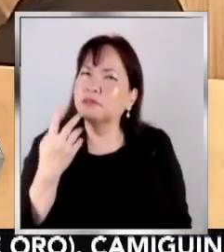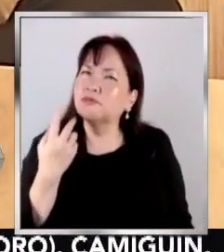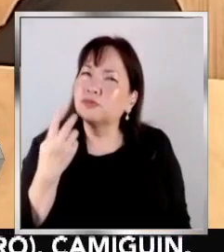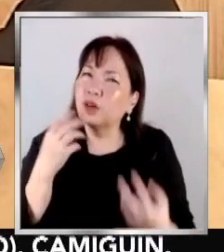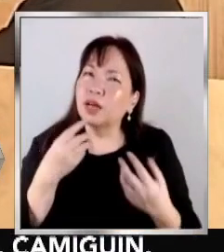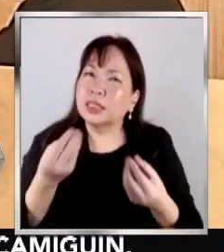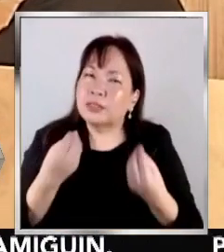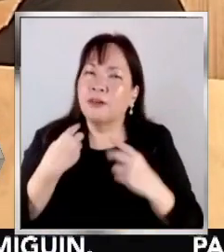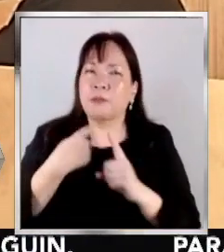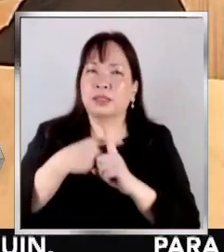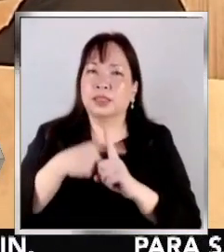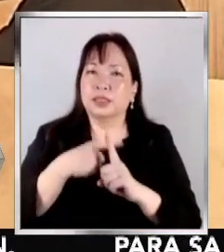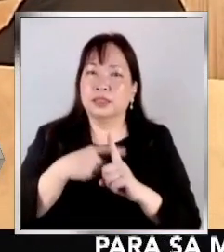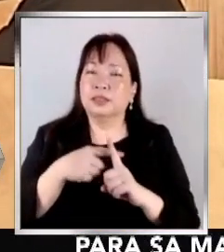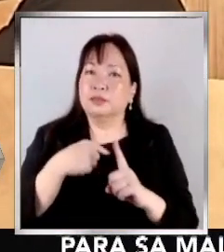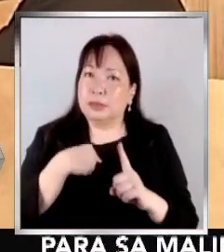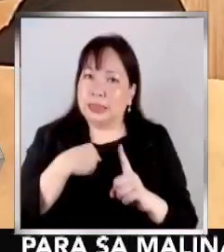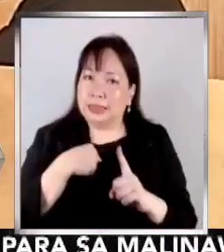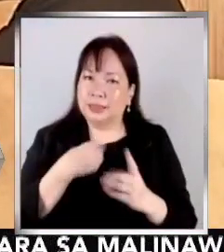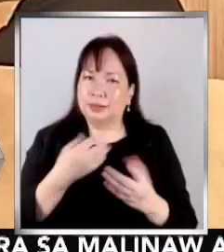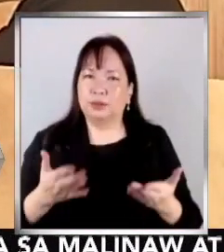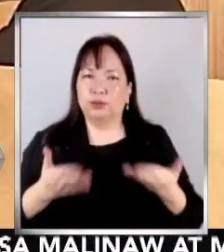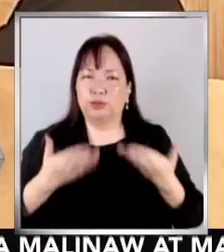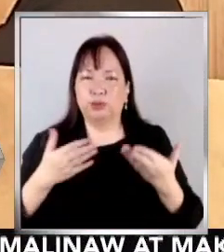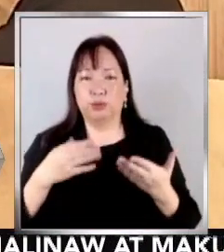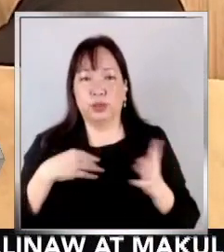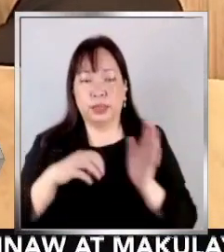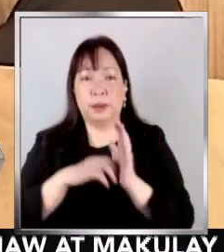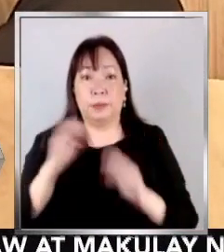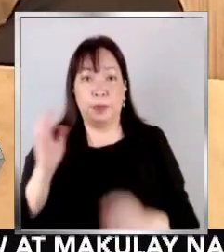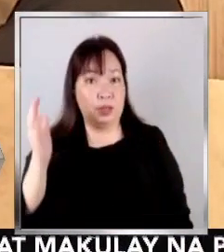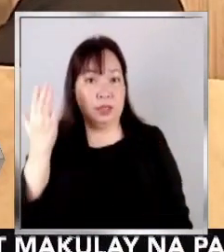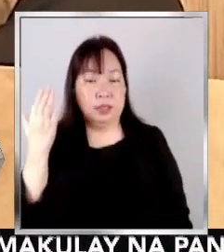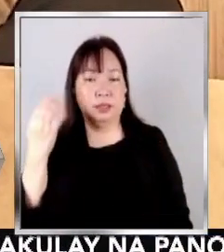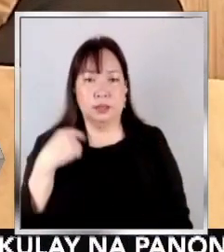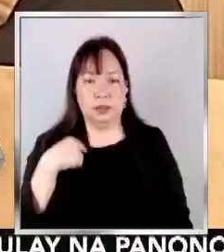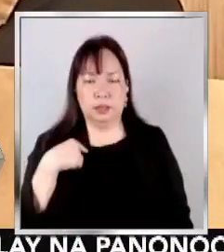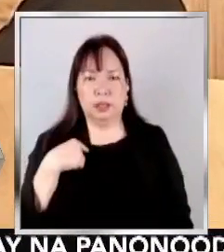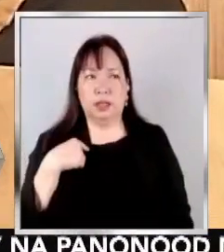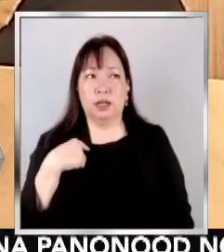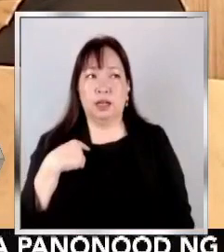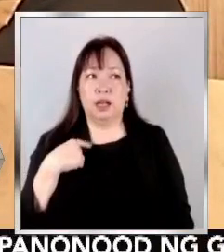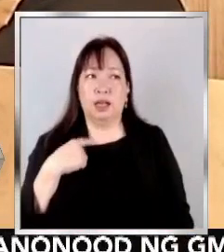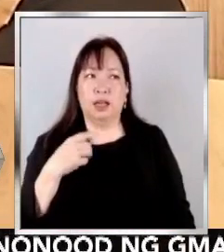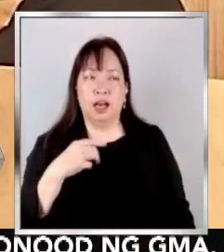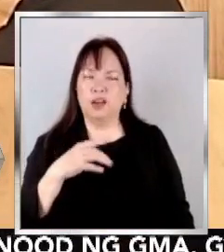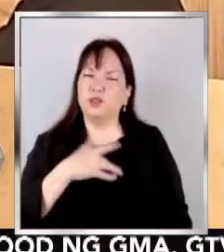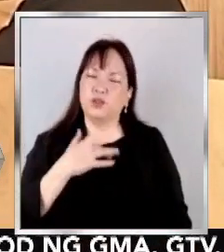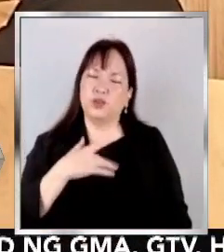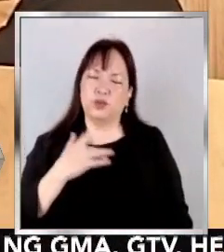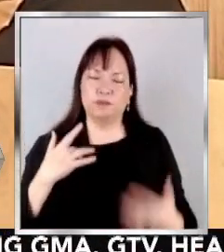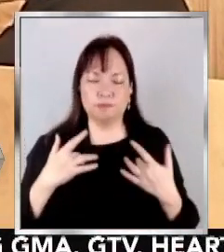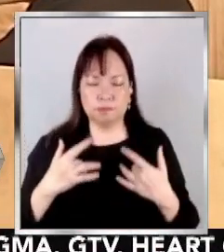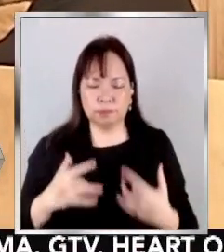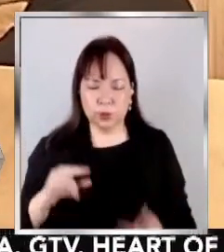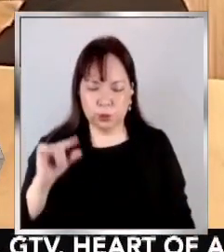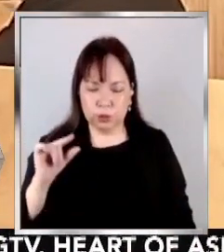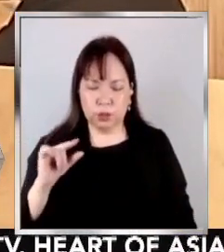sa akin na kunwari sa morning, kunwari hindi ako motivated, parang mag-aano